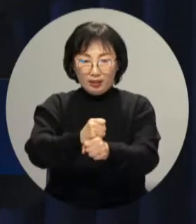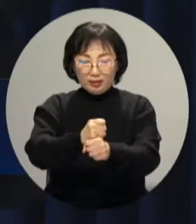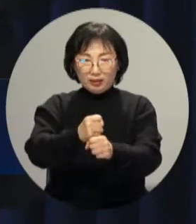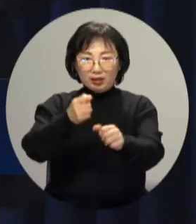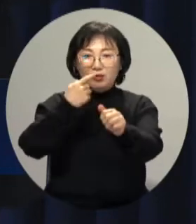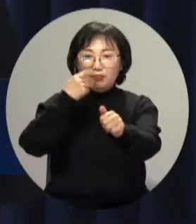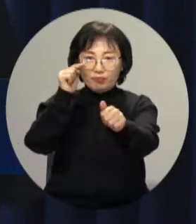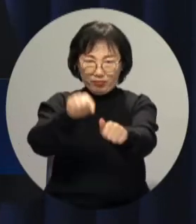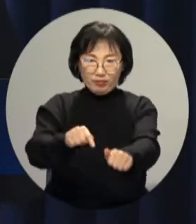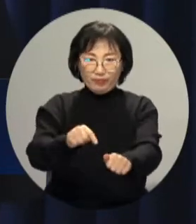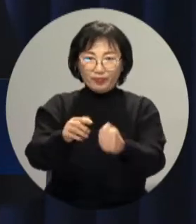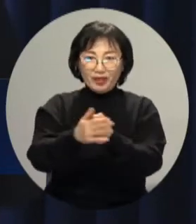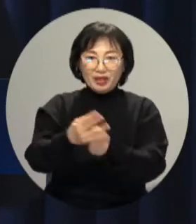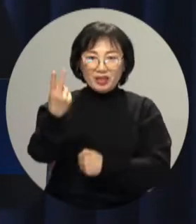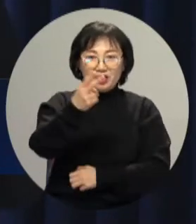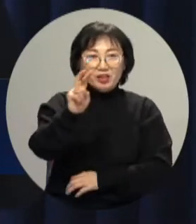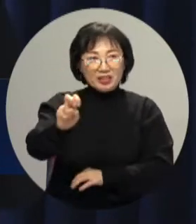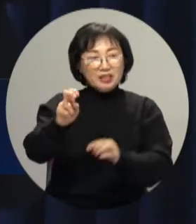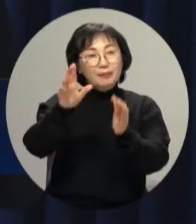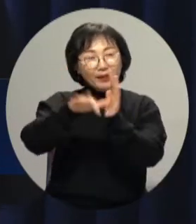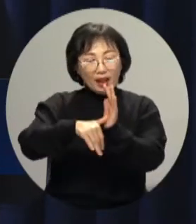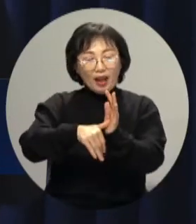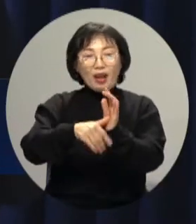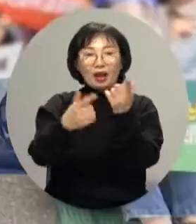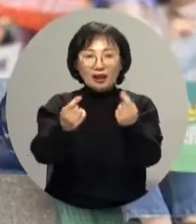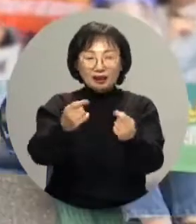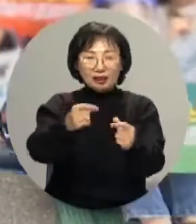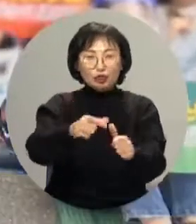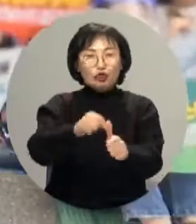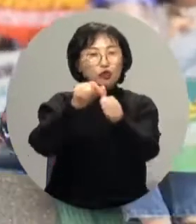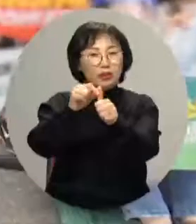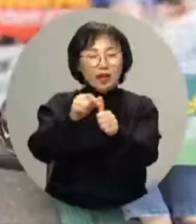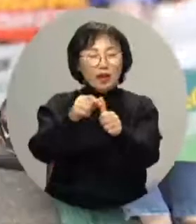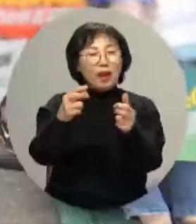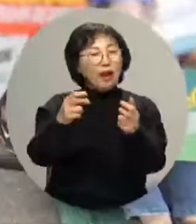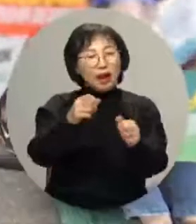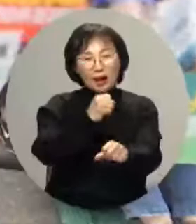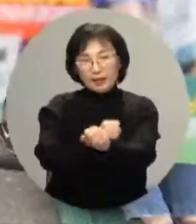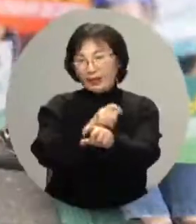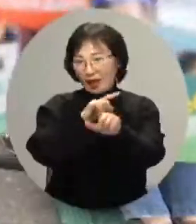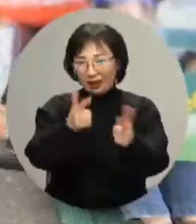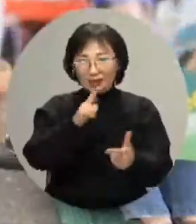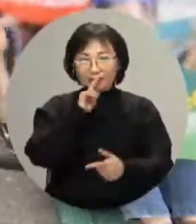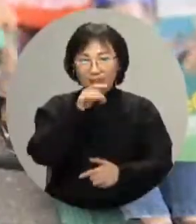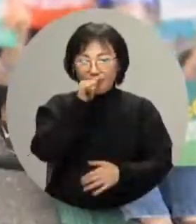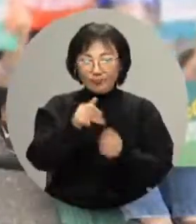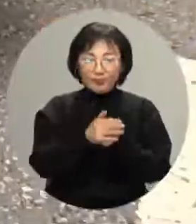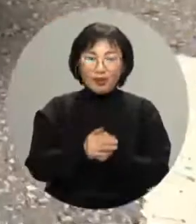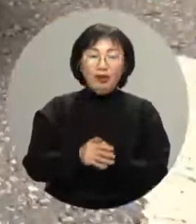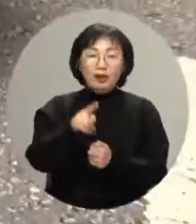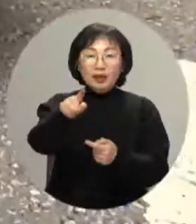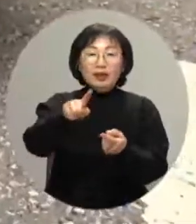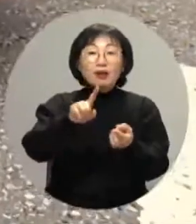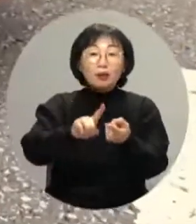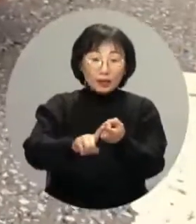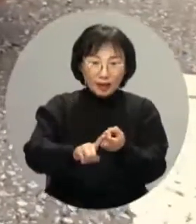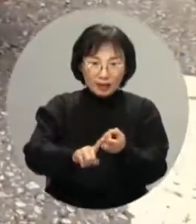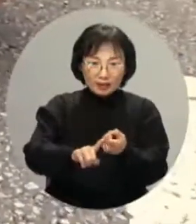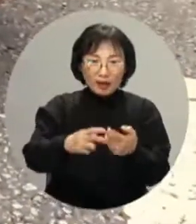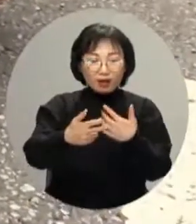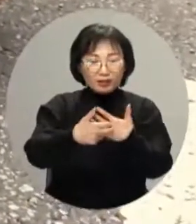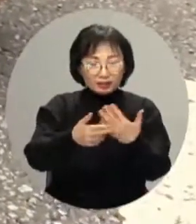2020년과 같은 구제 절차는 없을것 지난 2020년에도 의대증 추진에 반발한